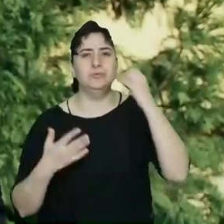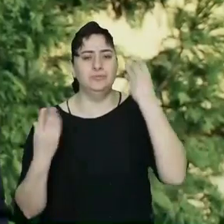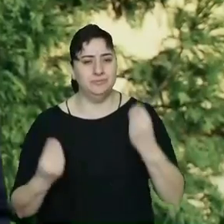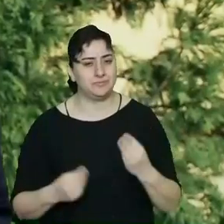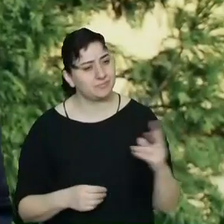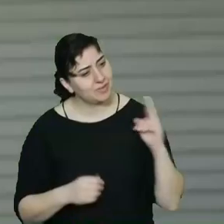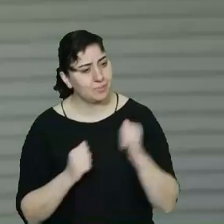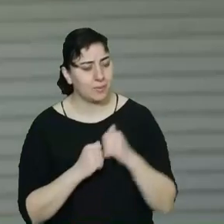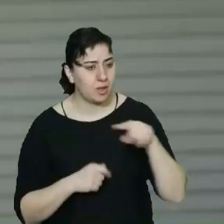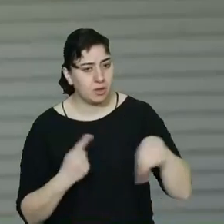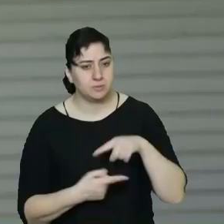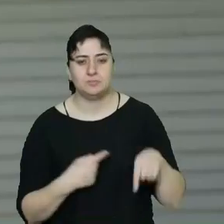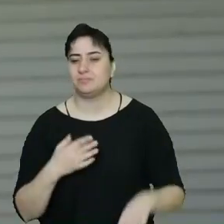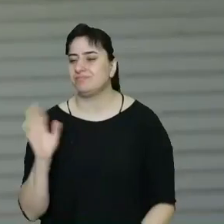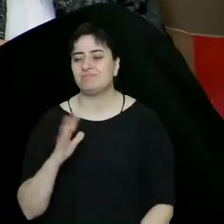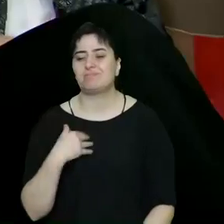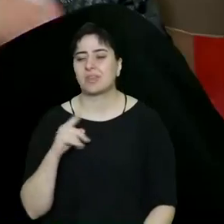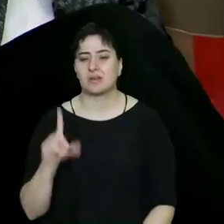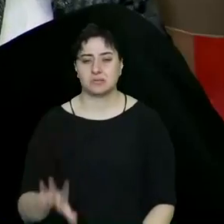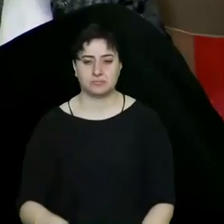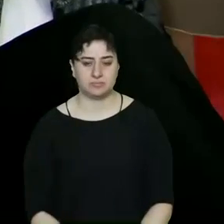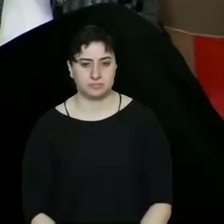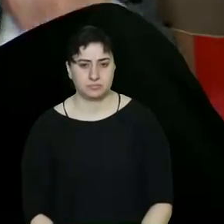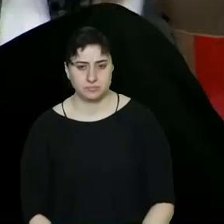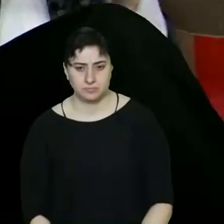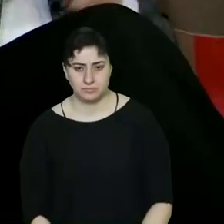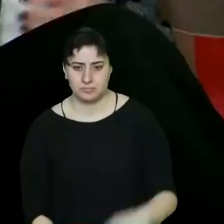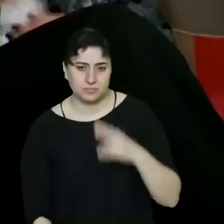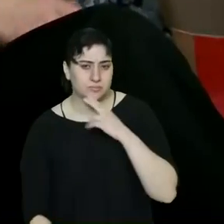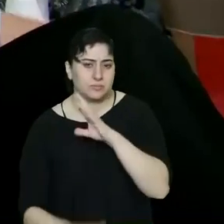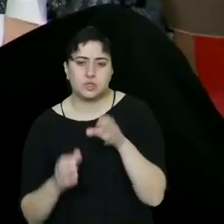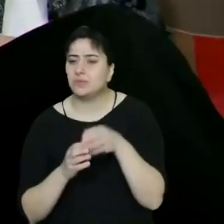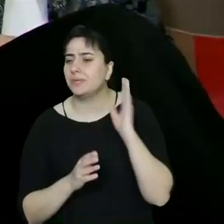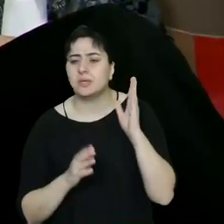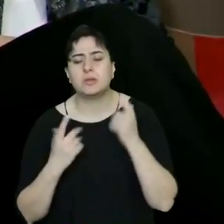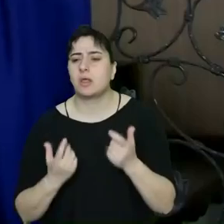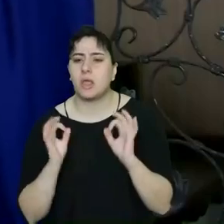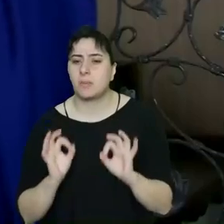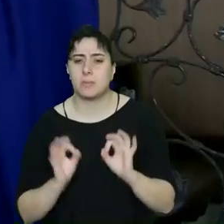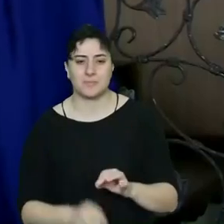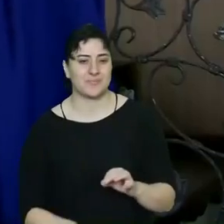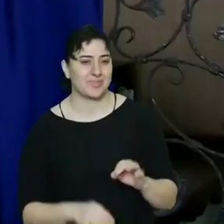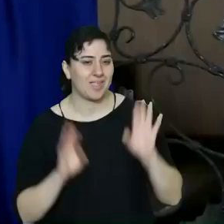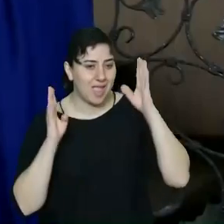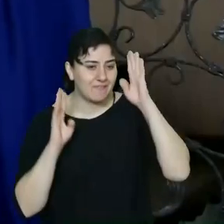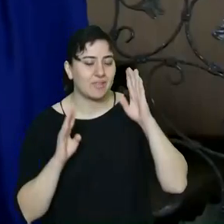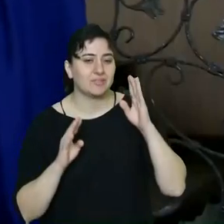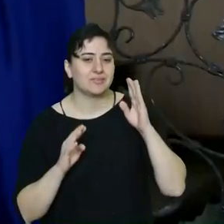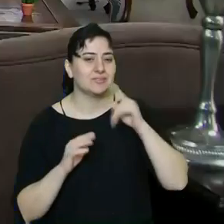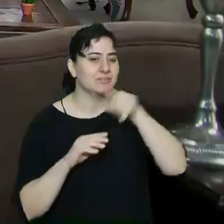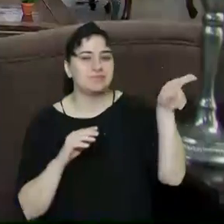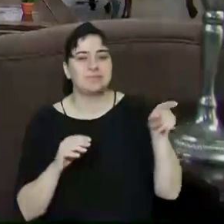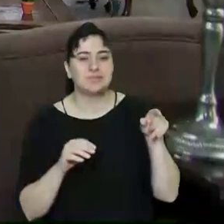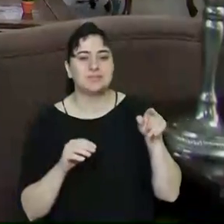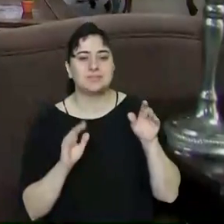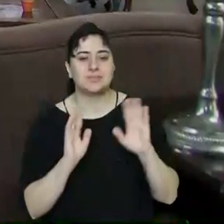biz de papağanı arayalım bari. Sağ ol ben abi. Ay siz kızlar böyle toplanıp nereye gidiyorsunuz ayol? Hayvan barınaklarına gidiyoruz.